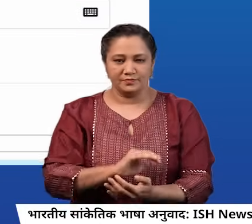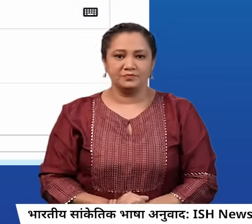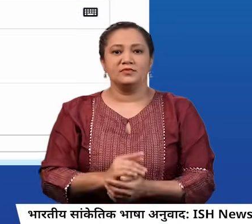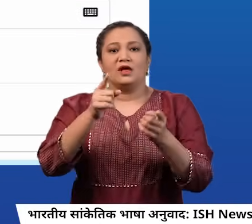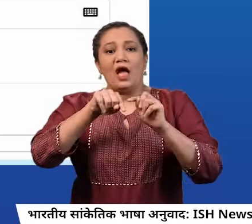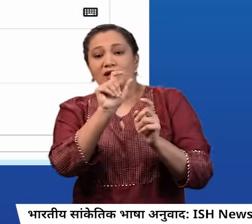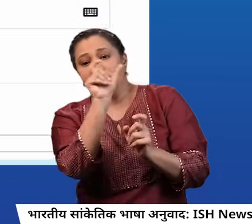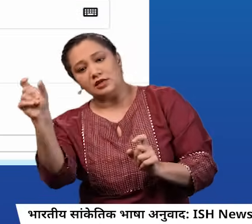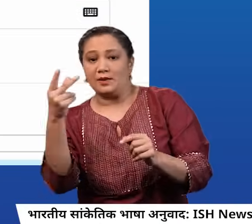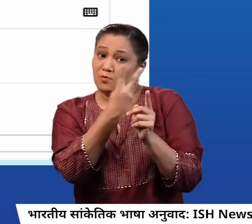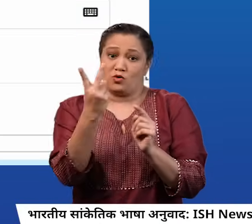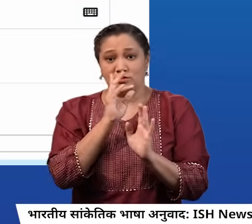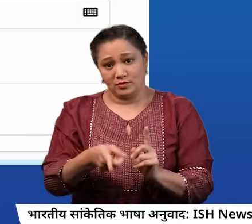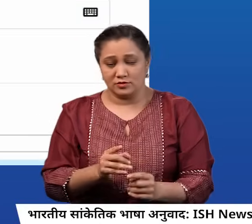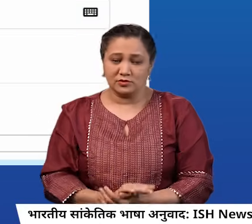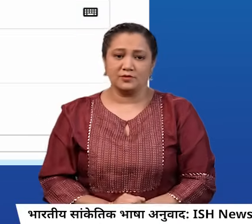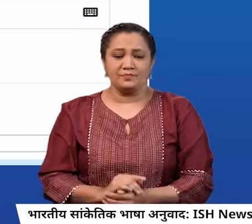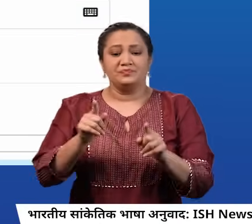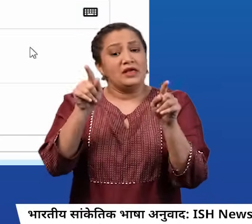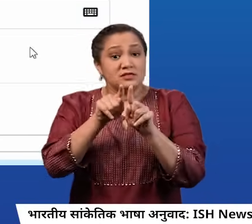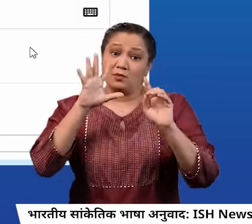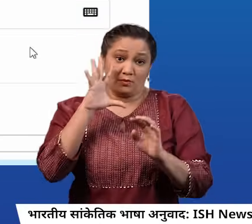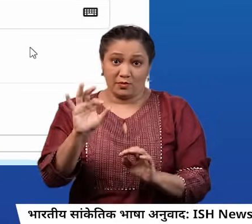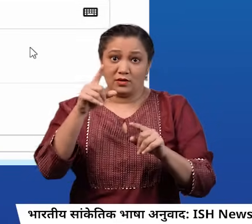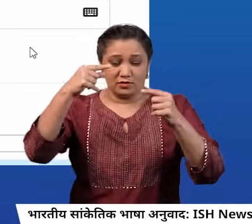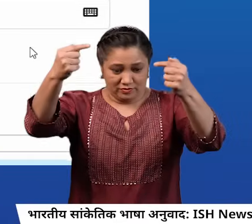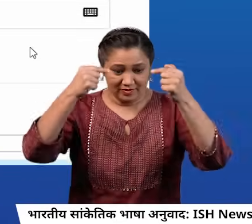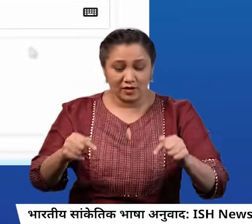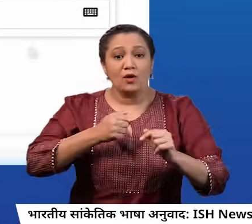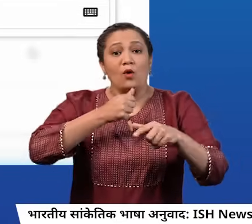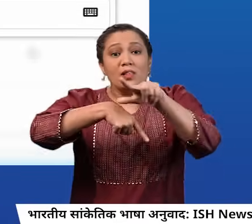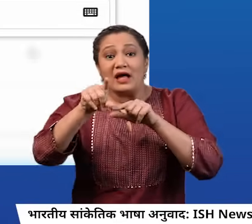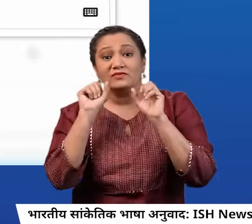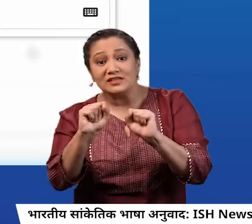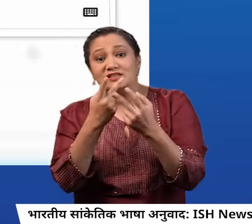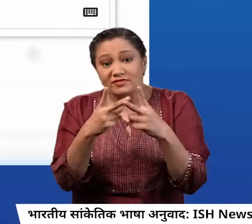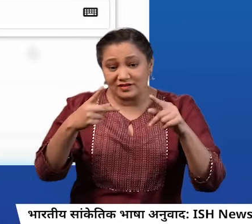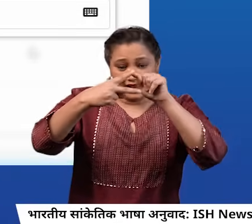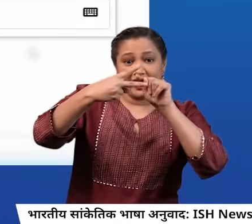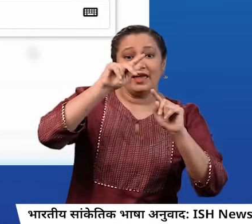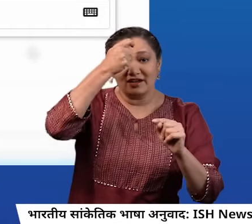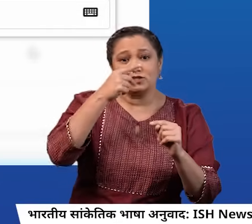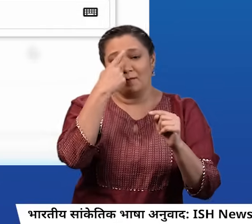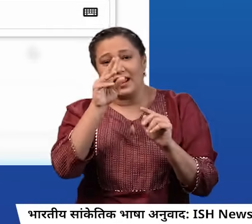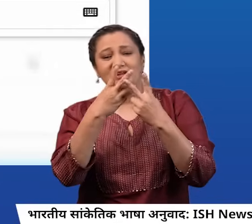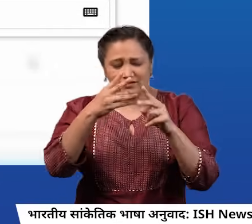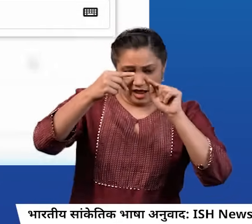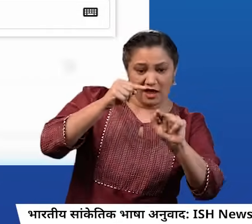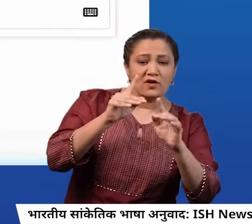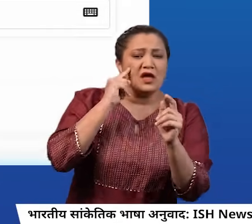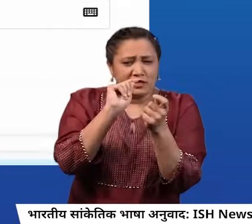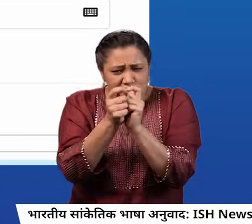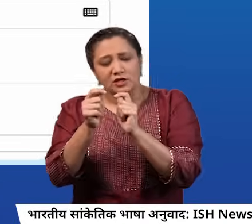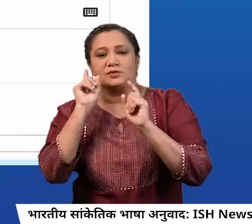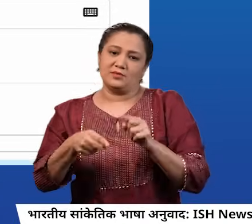व्यक्तीच नाव आणि अडनाव या तप्षिल सुधा त्या खालचाच रकाने अन्मधे आपले प्रादेशिक भाशत सुधा दिस्टो तो तपा सुन त्यात